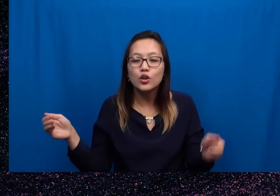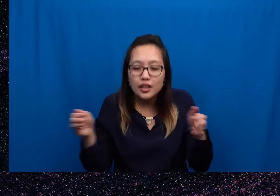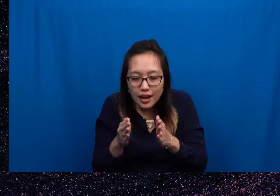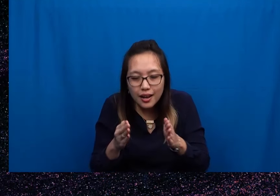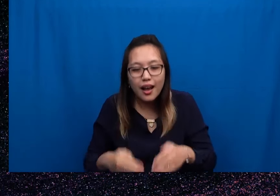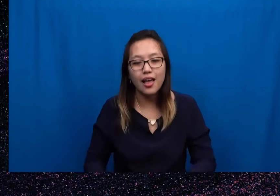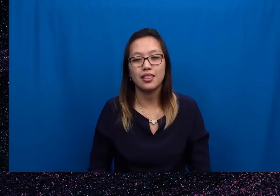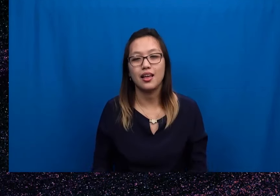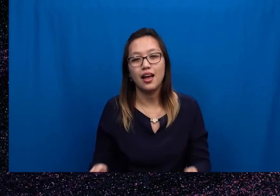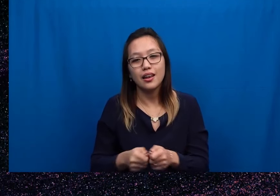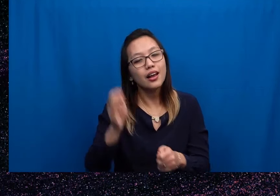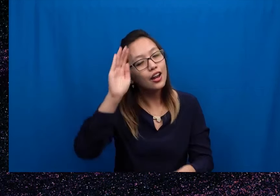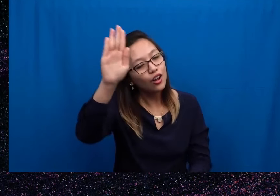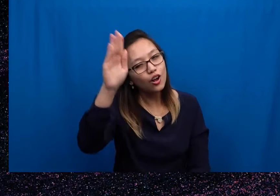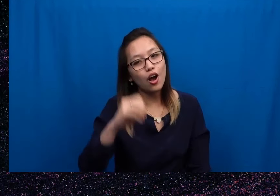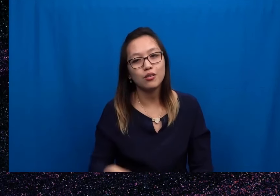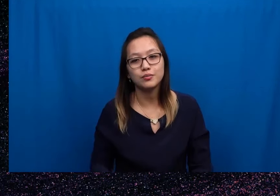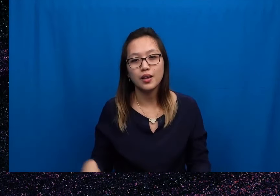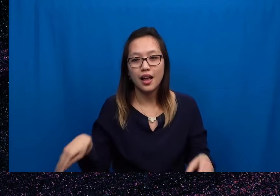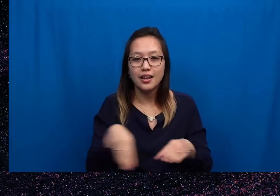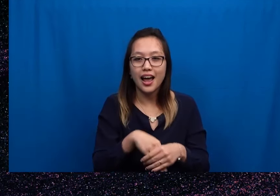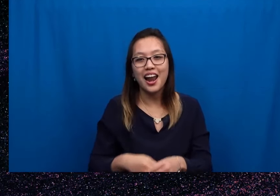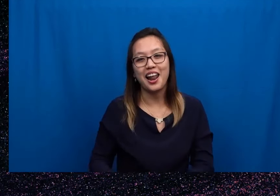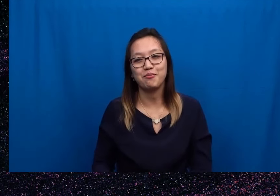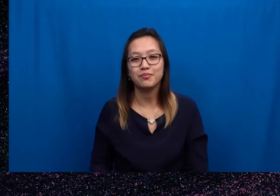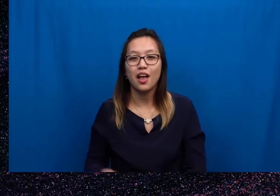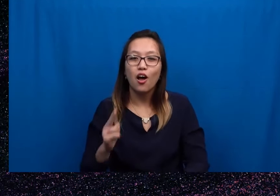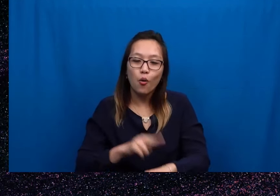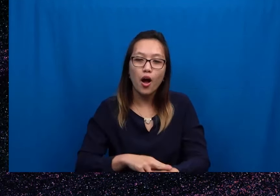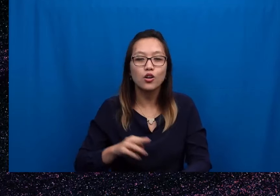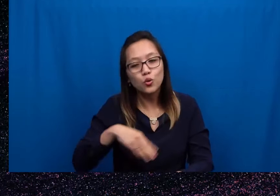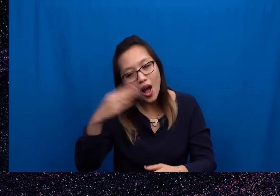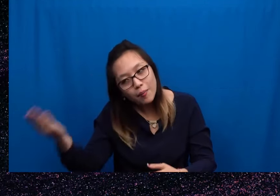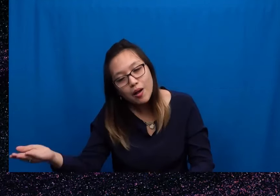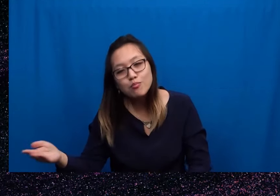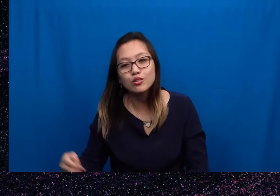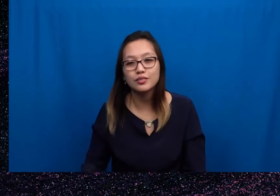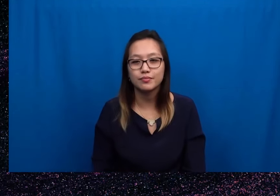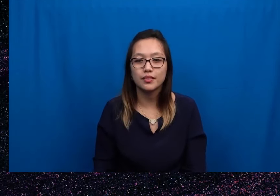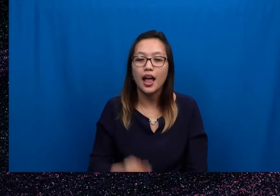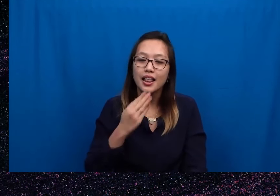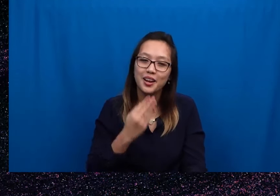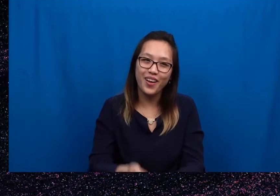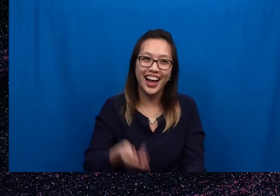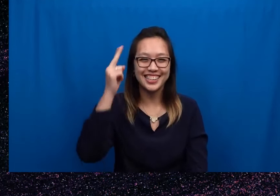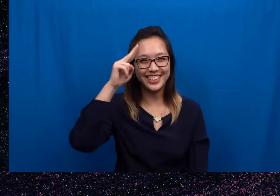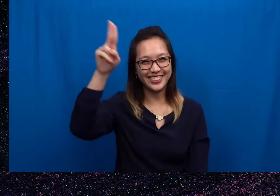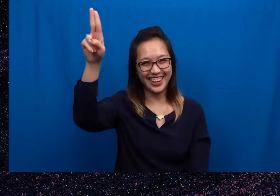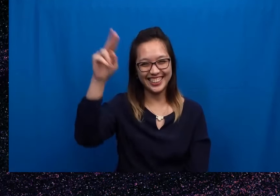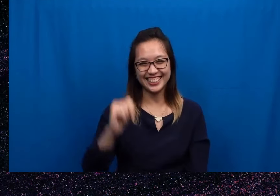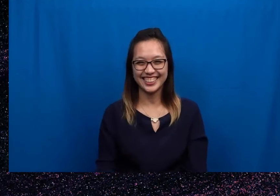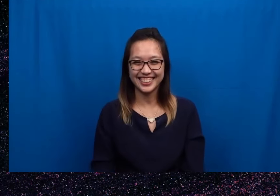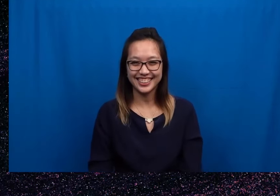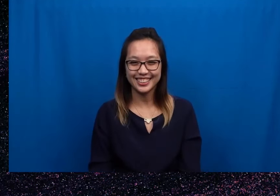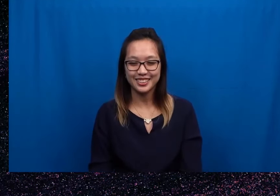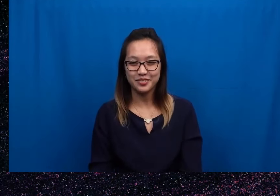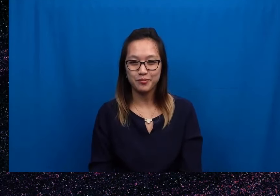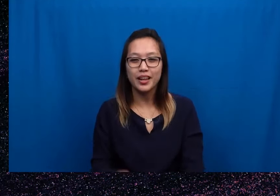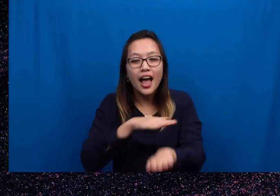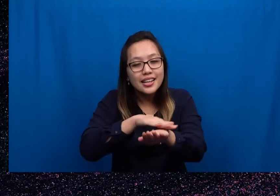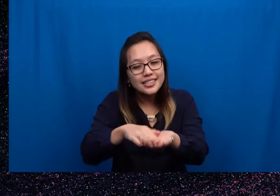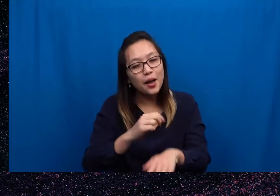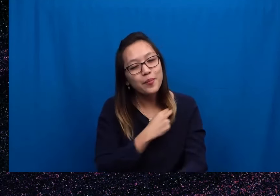apapun. Karena di dalam Engkau-lah kami mendapatkan ketenangan. Terima kasih Tuhan. Jamah